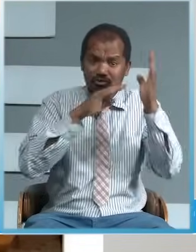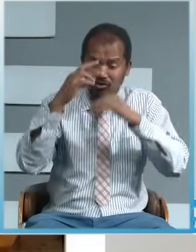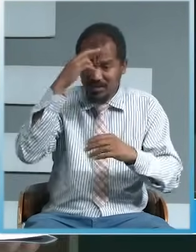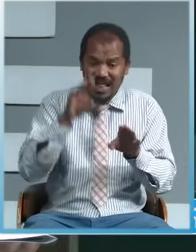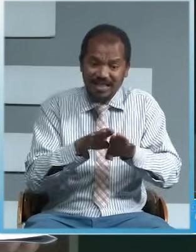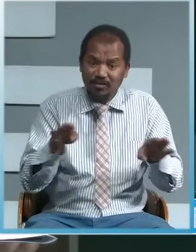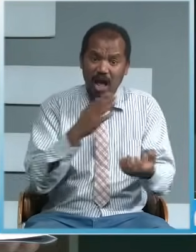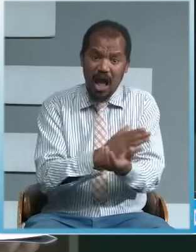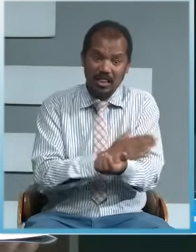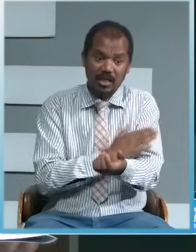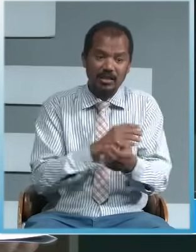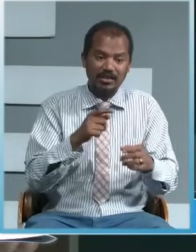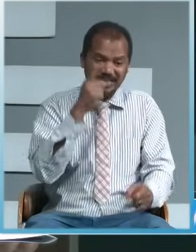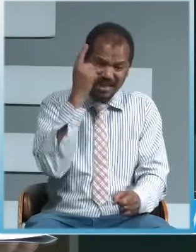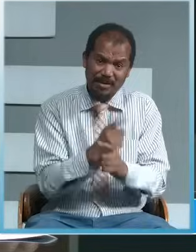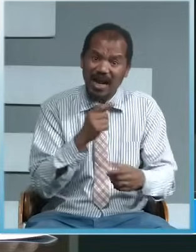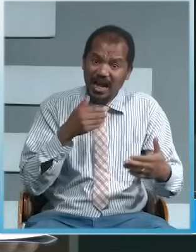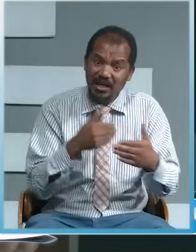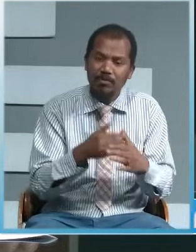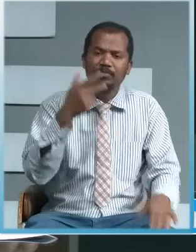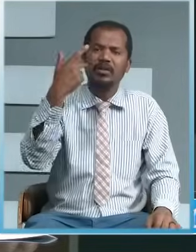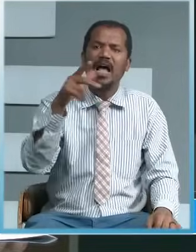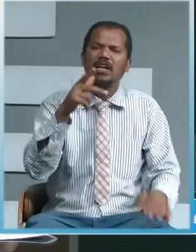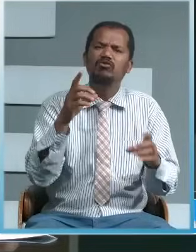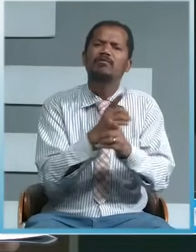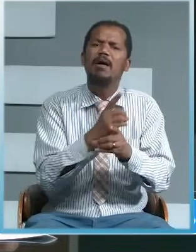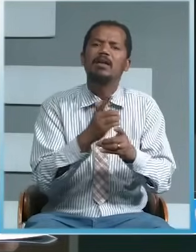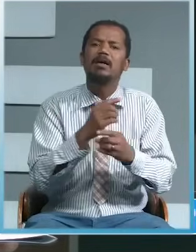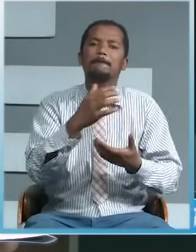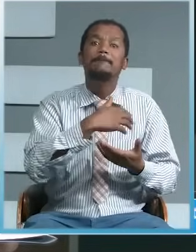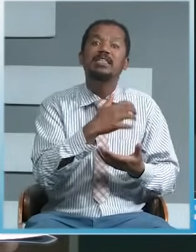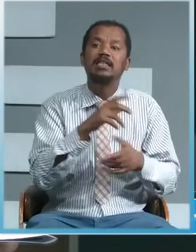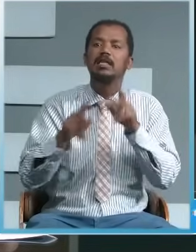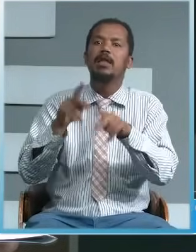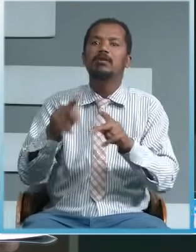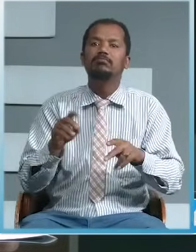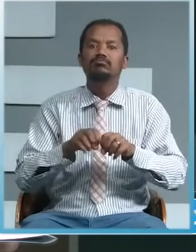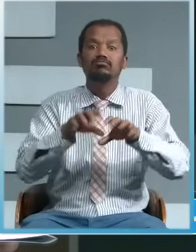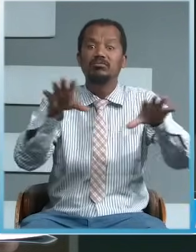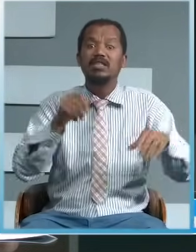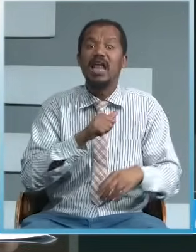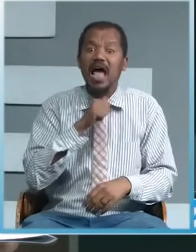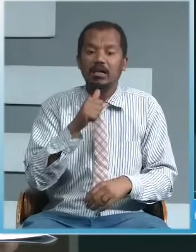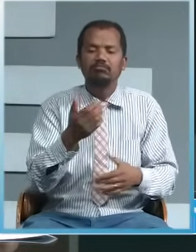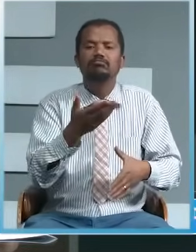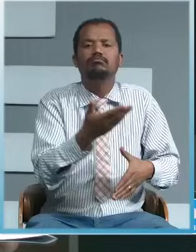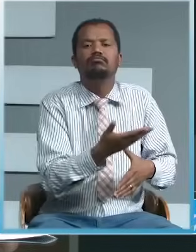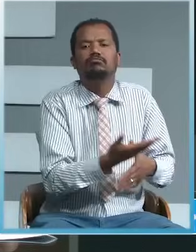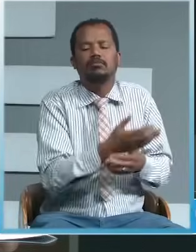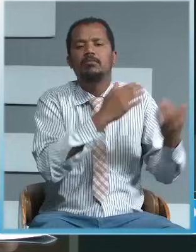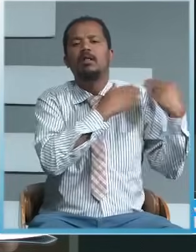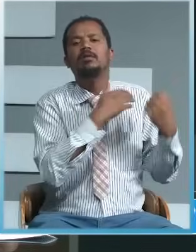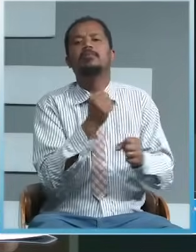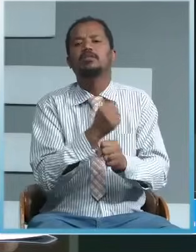ችግሮች ምክንያት ክፍተታቸውን አስተካክለው ሲረጋገጥ ድረስ 13 ፋብሪካዎች ምርት አመርተው ለህብረተሰቡ እንዳያቀርቡ